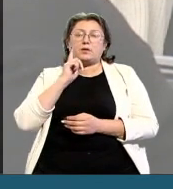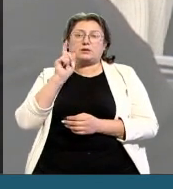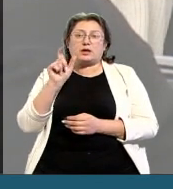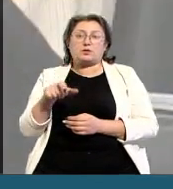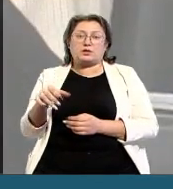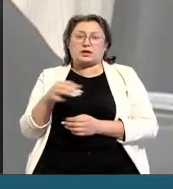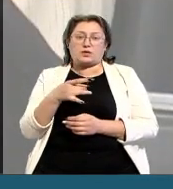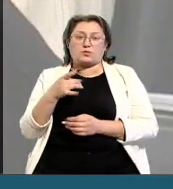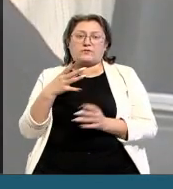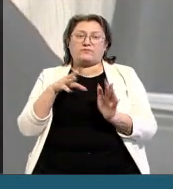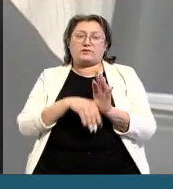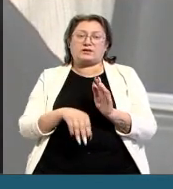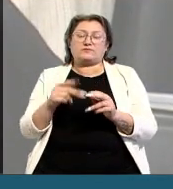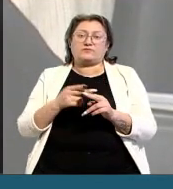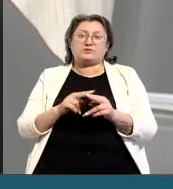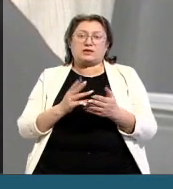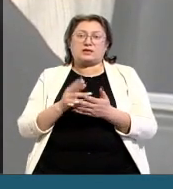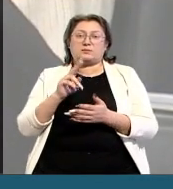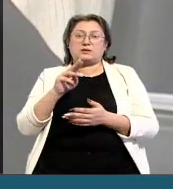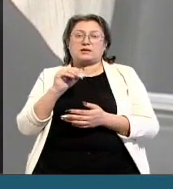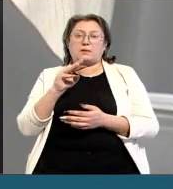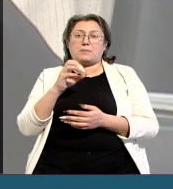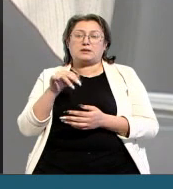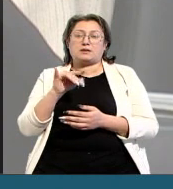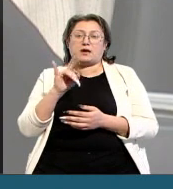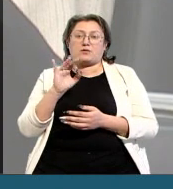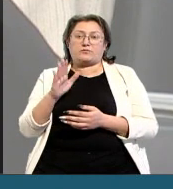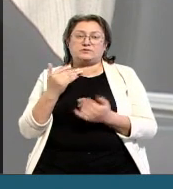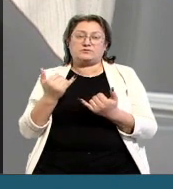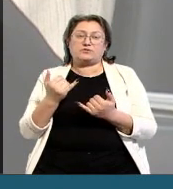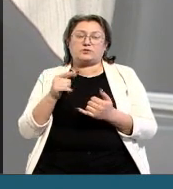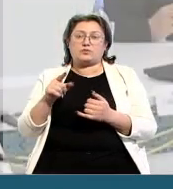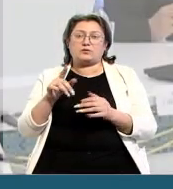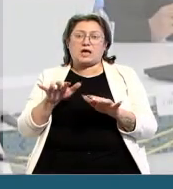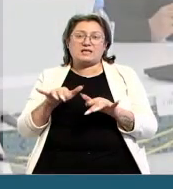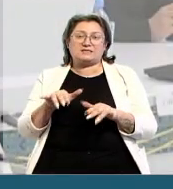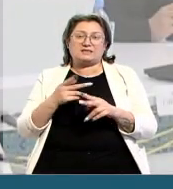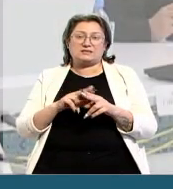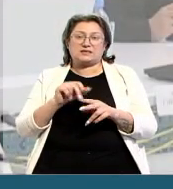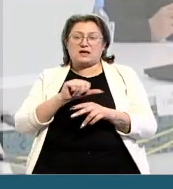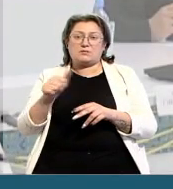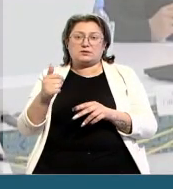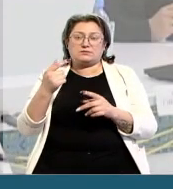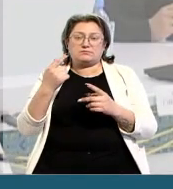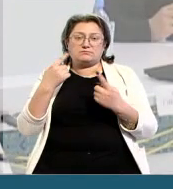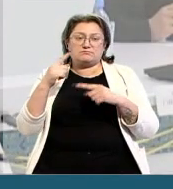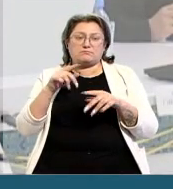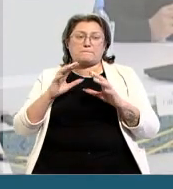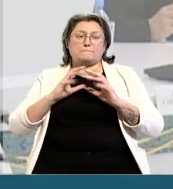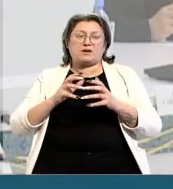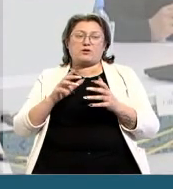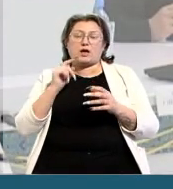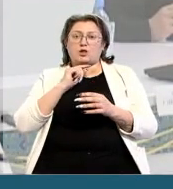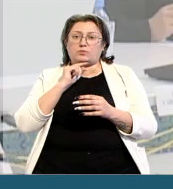қосып жүрген жастардың бірі Дамир Мінайдаров. Бүгінде IT әлемдік экономикадағы ең перспективалы салалардың бірі. Мемлекеттің қолдауының